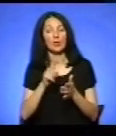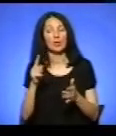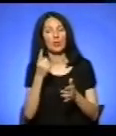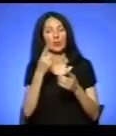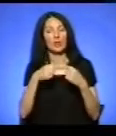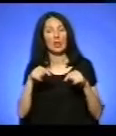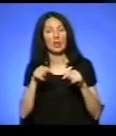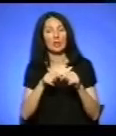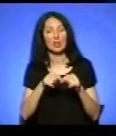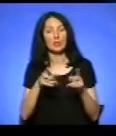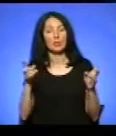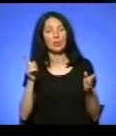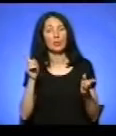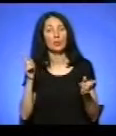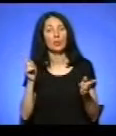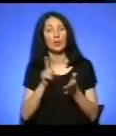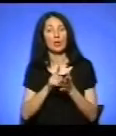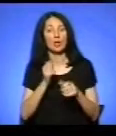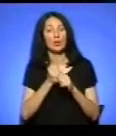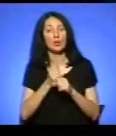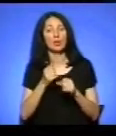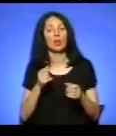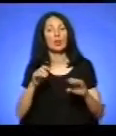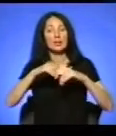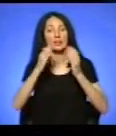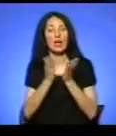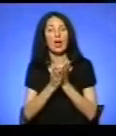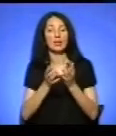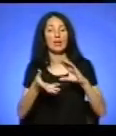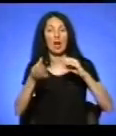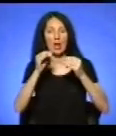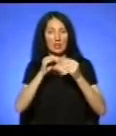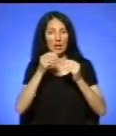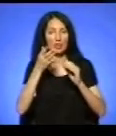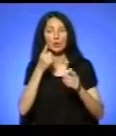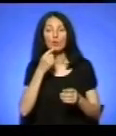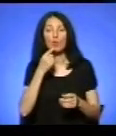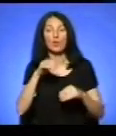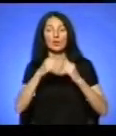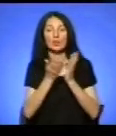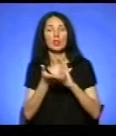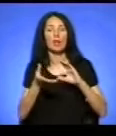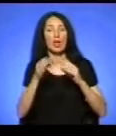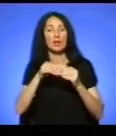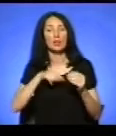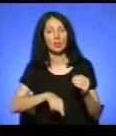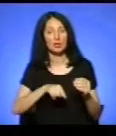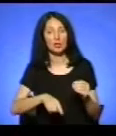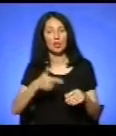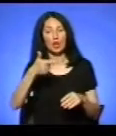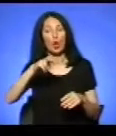ланці повинен проводити загальний аналіз крові з формулою, загальний аналіз сечі, глюкозу крові, холестерин,